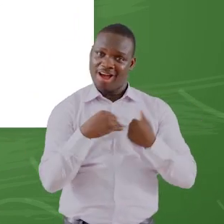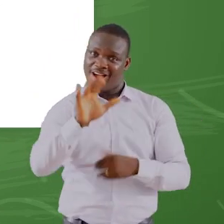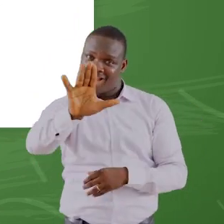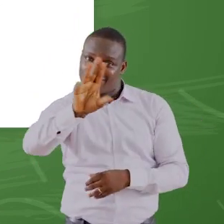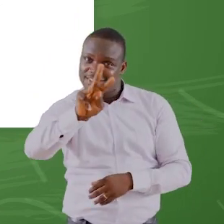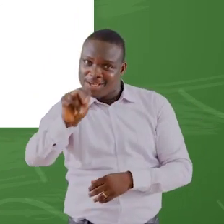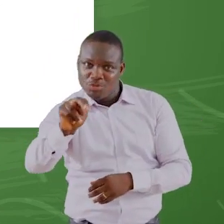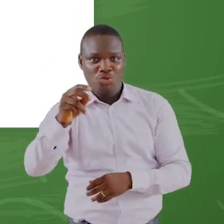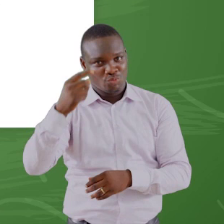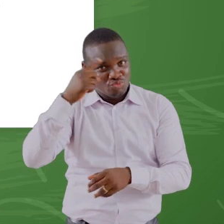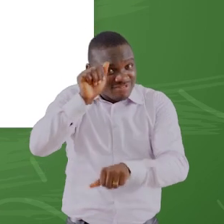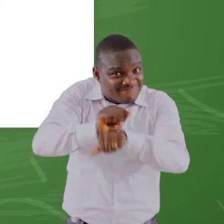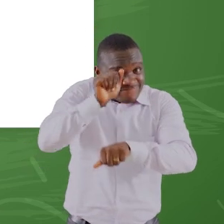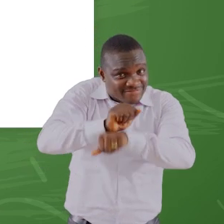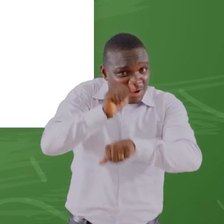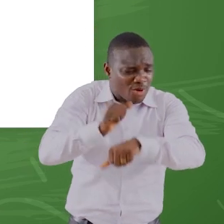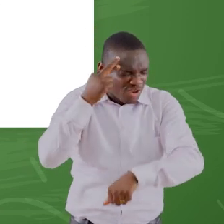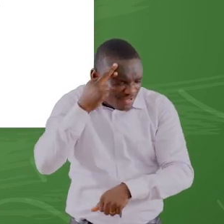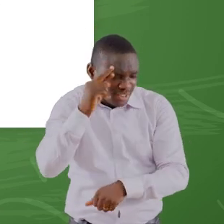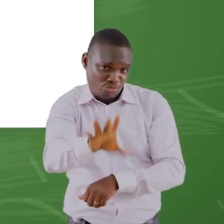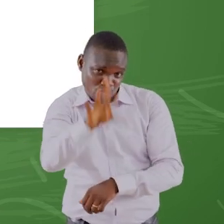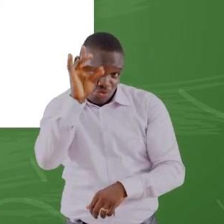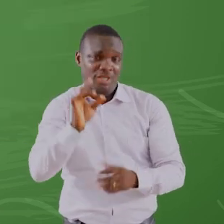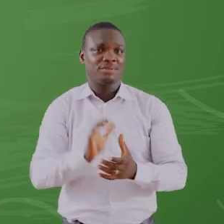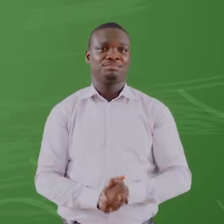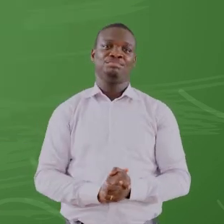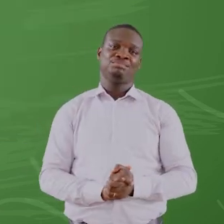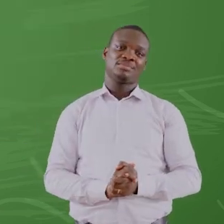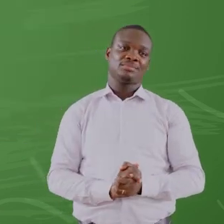5 minutes pour faire cet exercice.